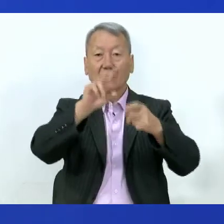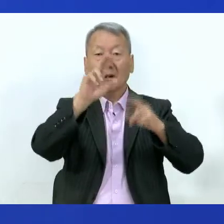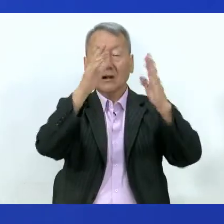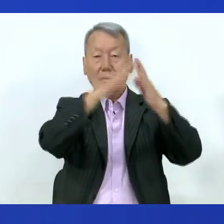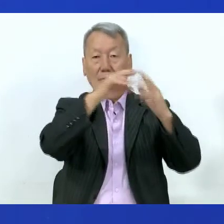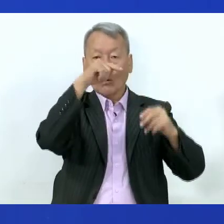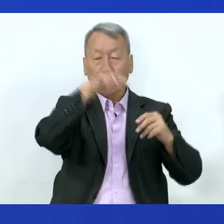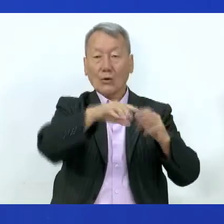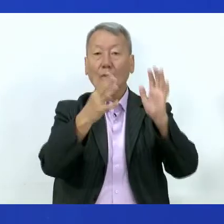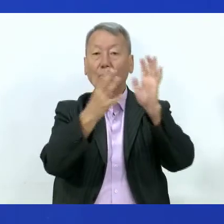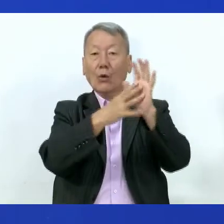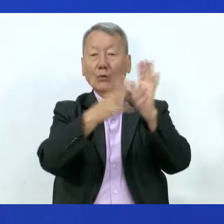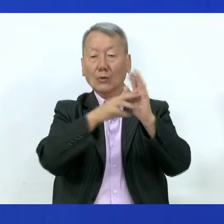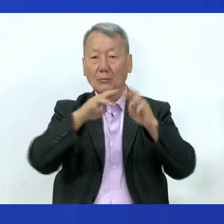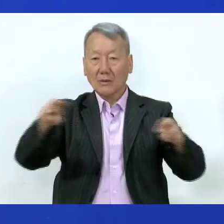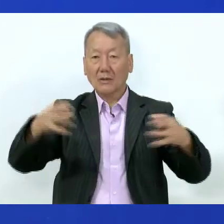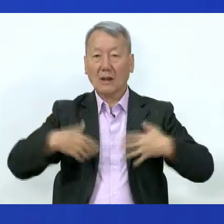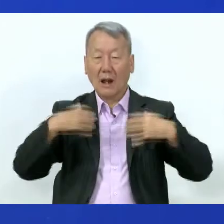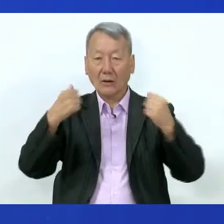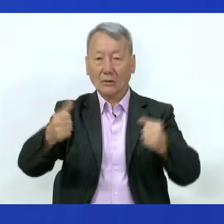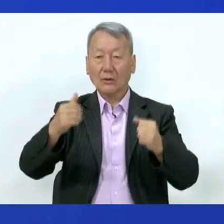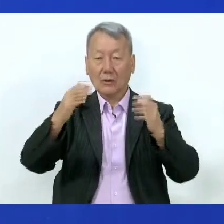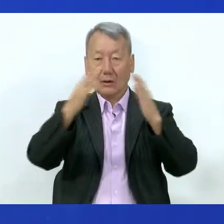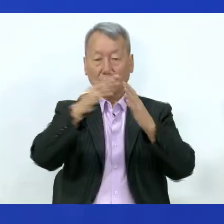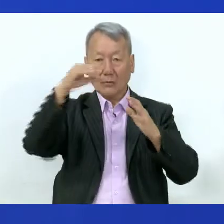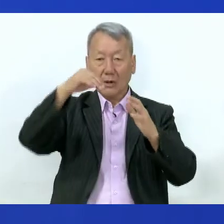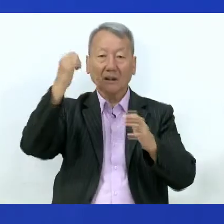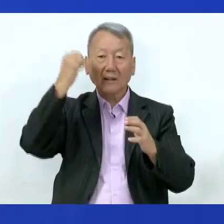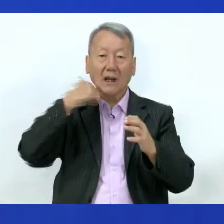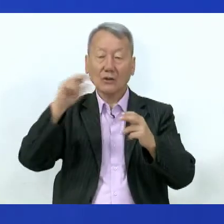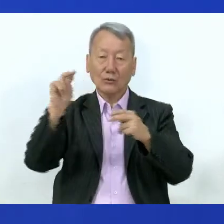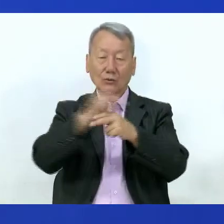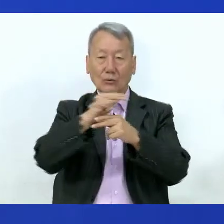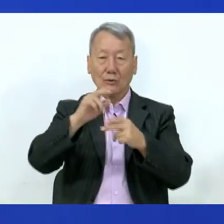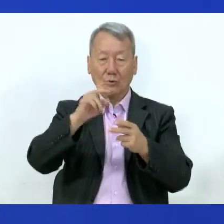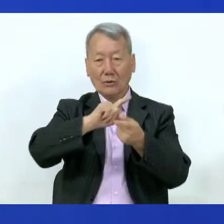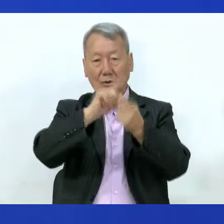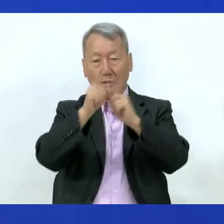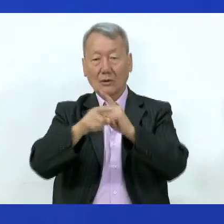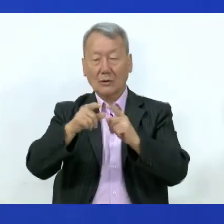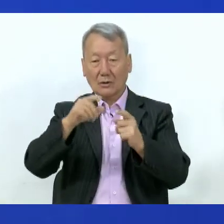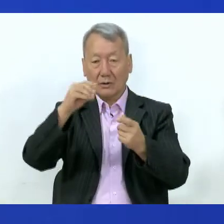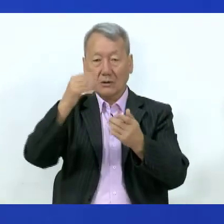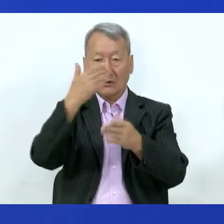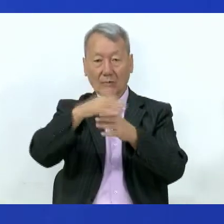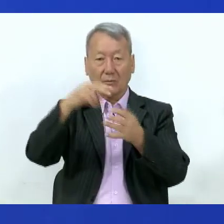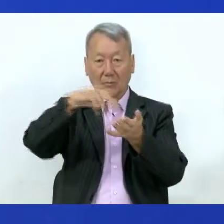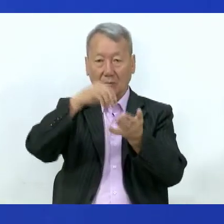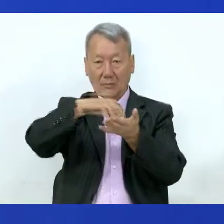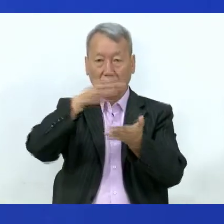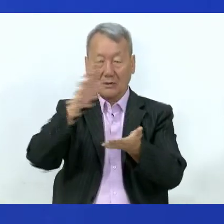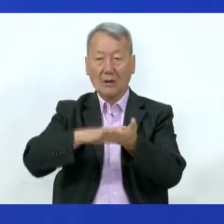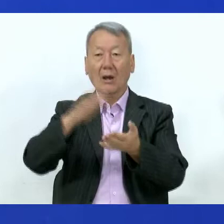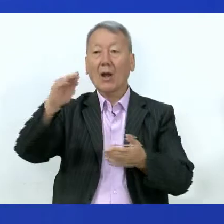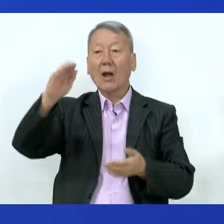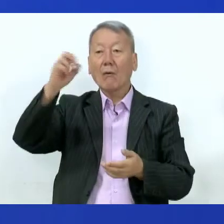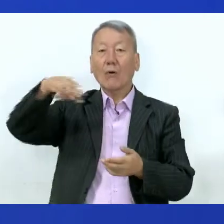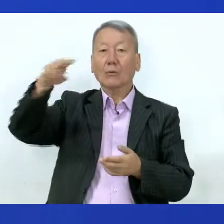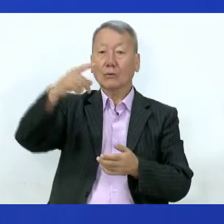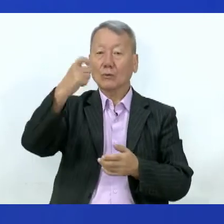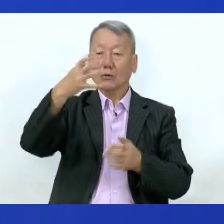республикан үші 9 саламаттық сақты әбеклер капиталдық 13 жүмуштары қаржыланғыда. Фонд арқылу